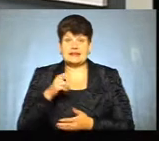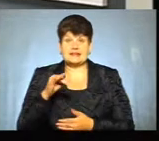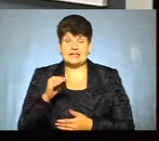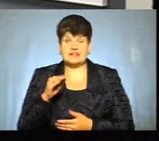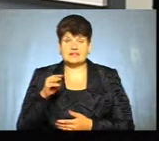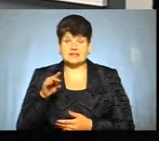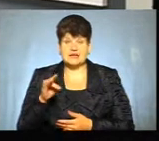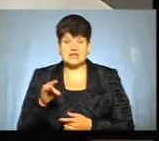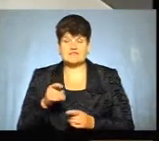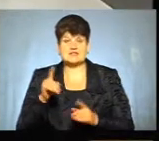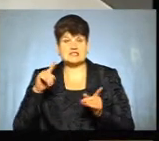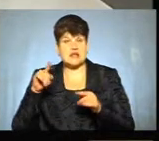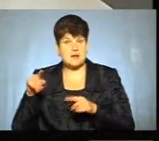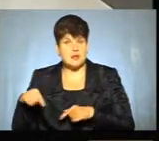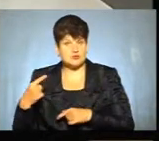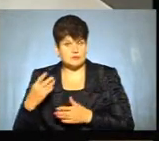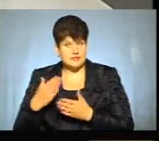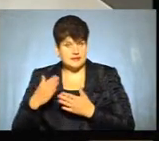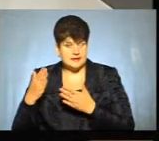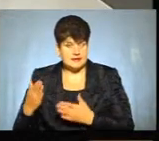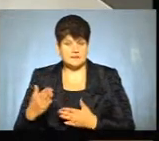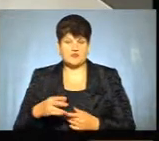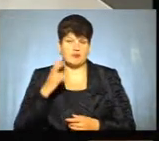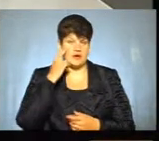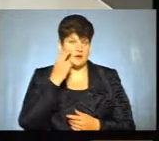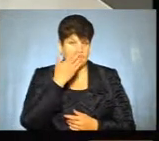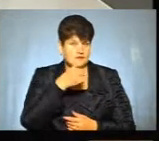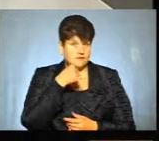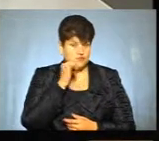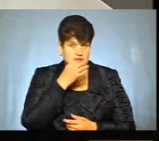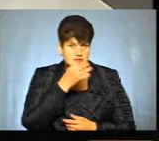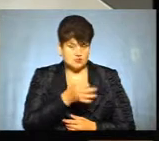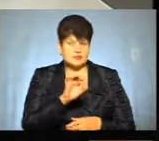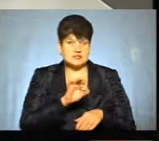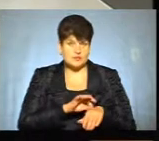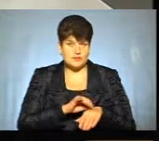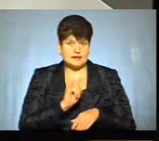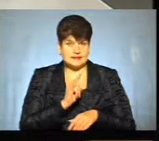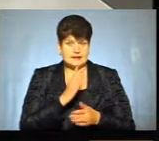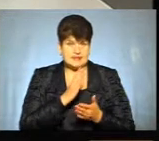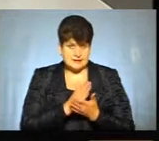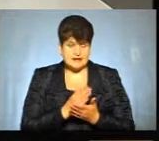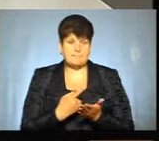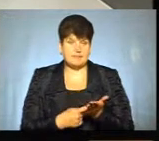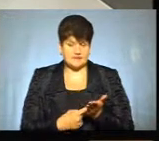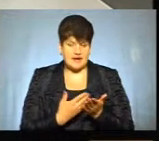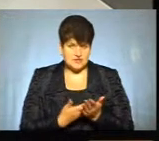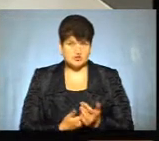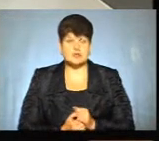і в Закарпатській області, і, зокрема, Київ вчора передав, що в них захворіла дитина, є лабораторне